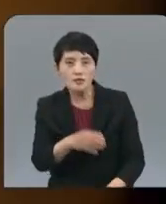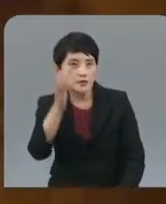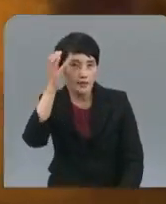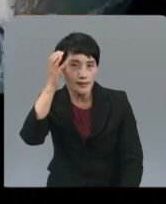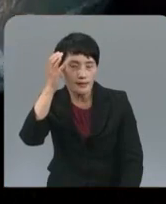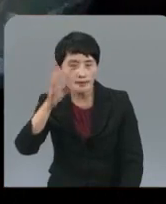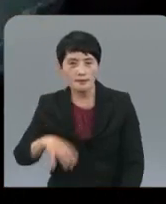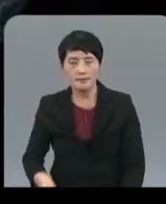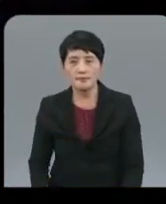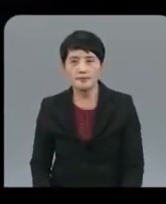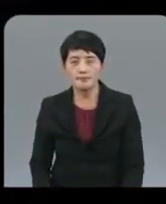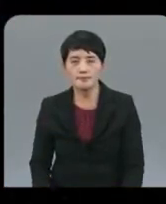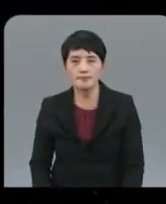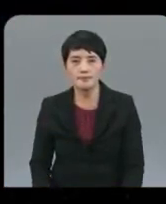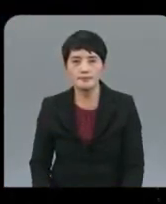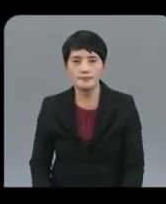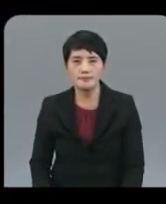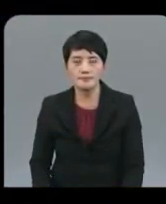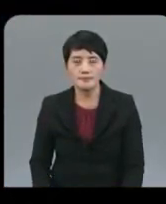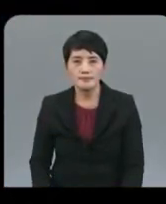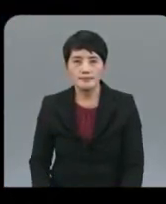nghiên cứu môi trường vũ trụ